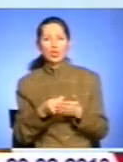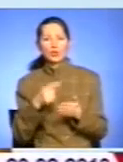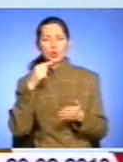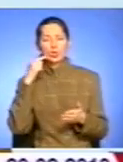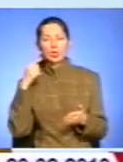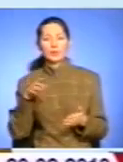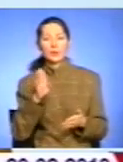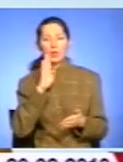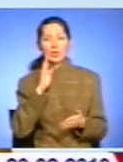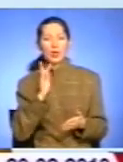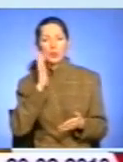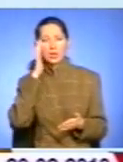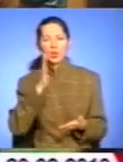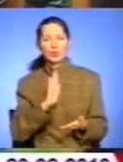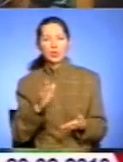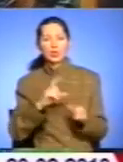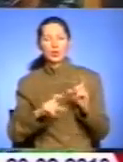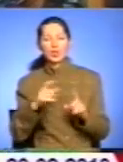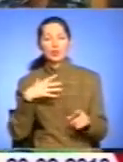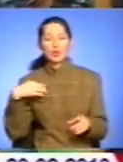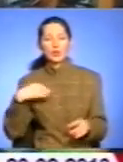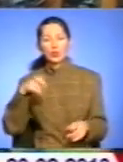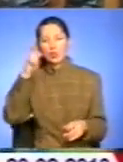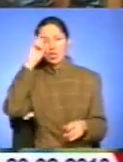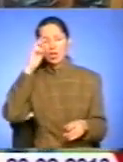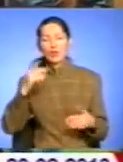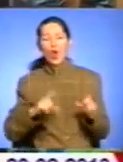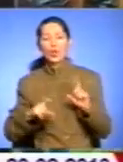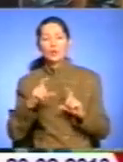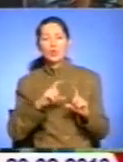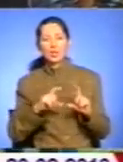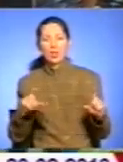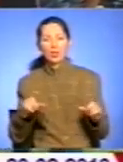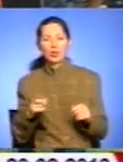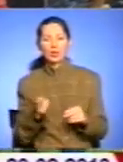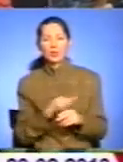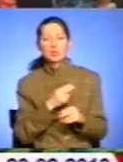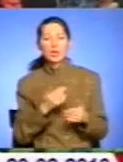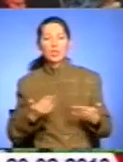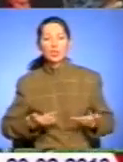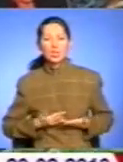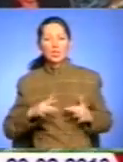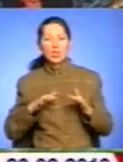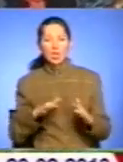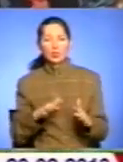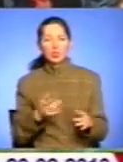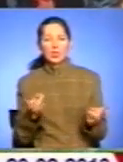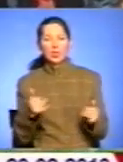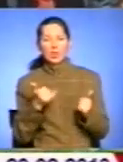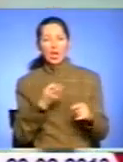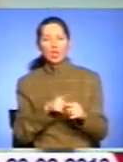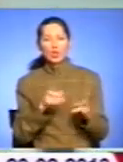державного університету безпеки життєдіяльності. Для цього їй потрібно якнайшвидше одужати. Уболівають за швидке одужання і здійснення